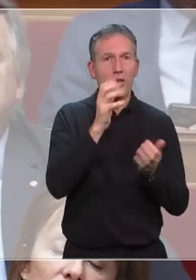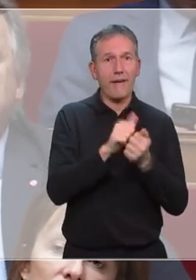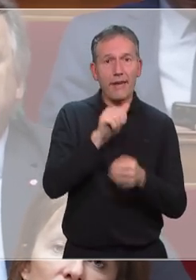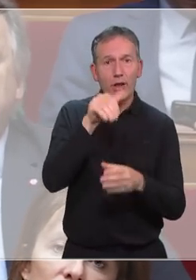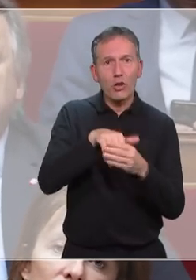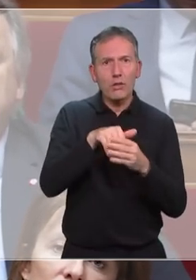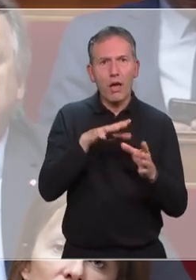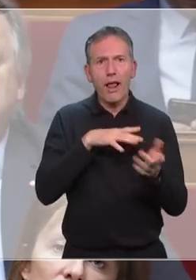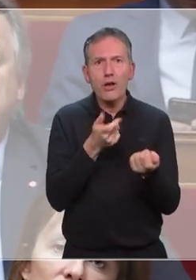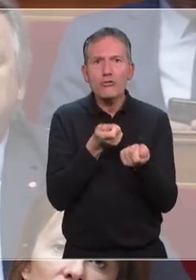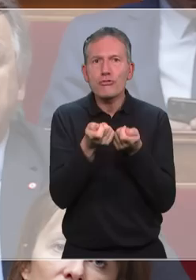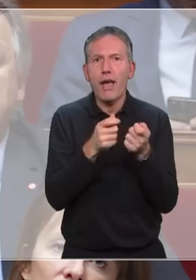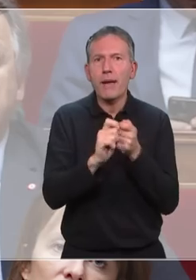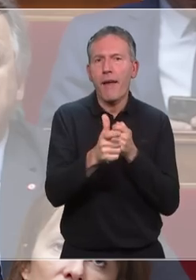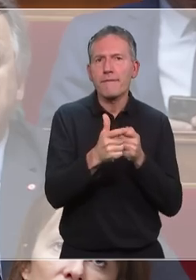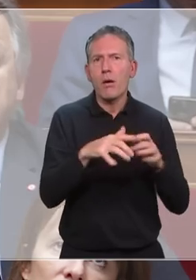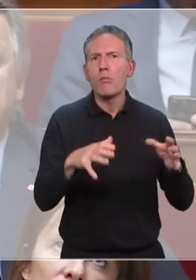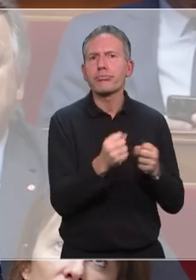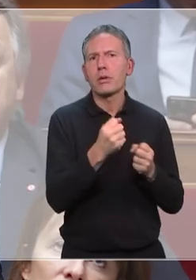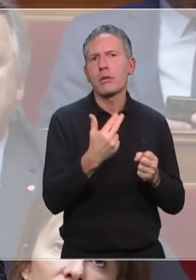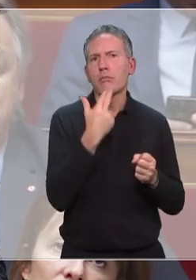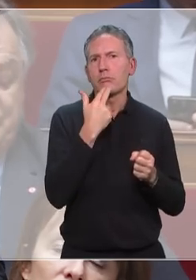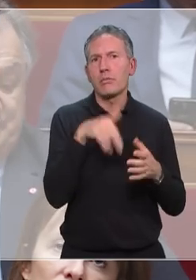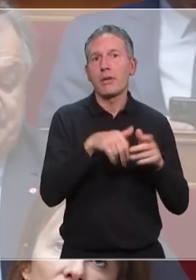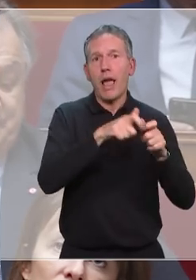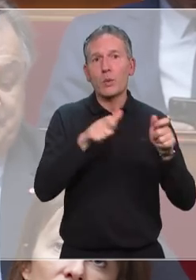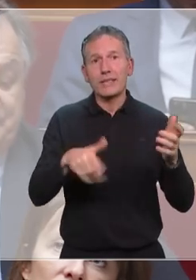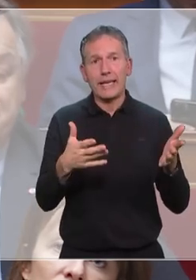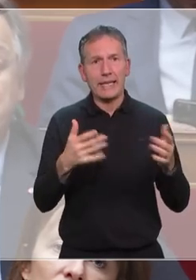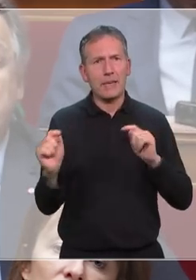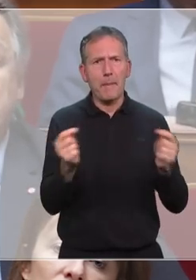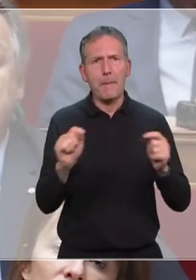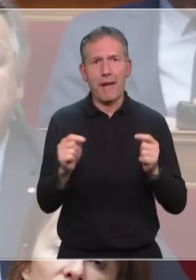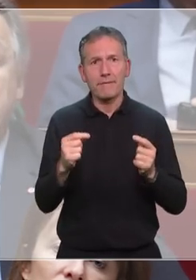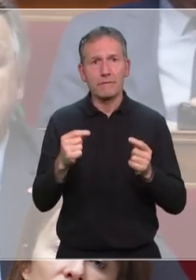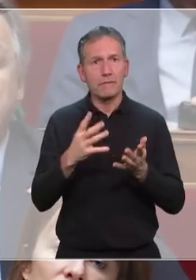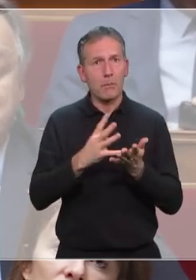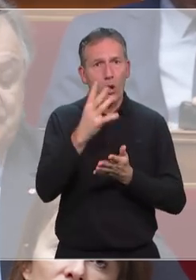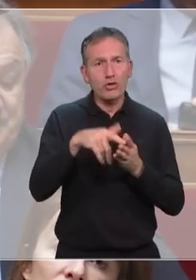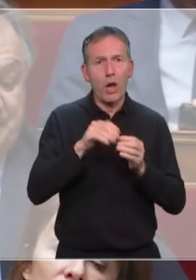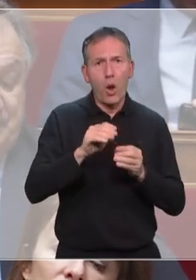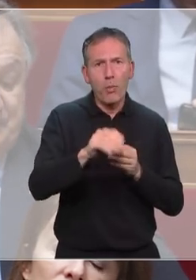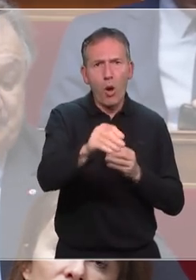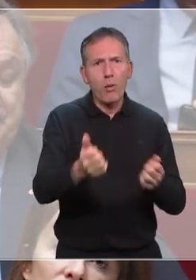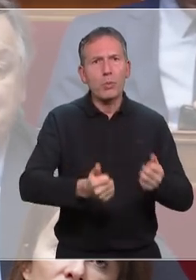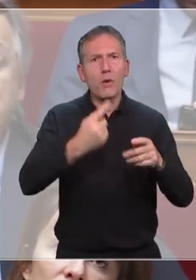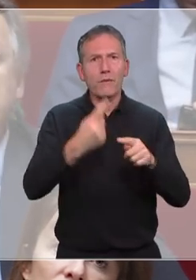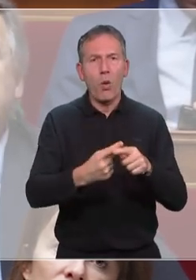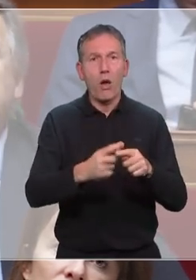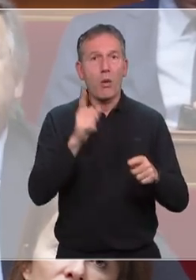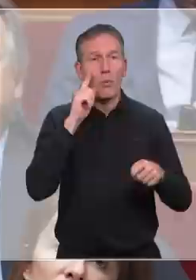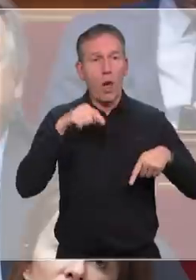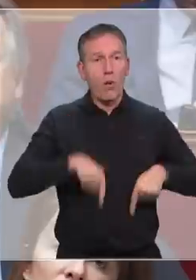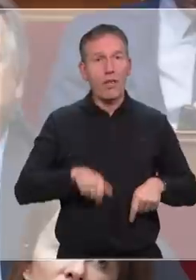la maîtrise du savoir-faire industriel. Ce projet a été plusieurs fois reporté, notamment parce que le gouvernement